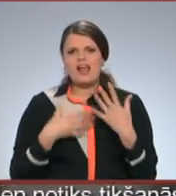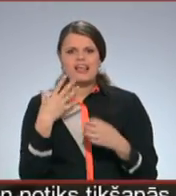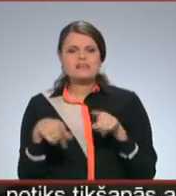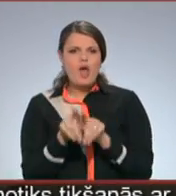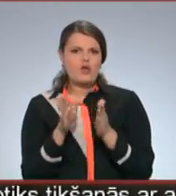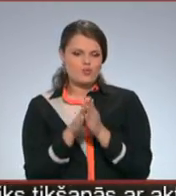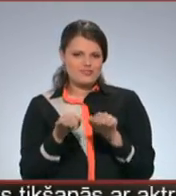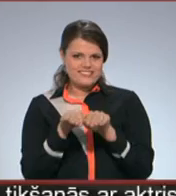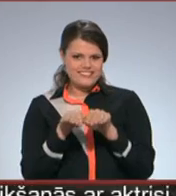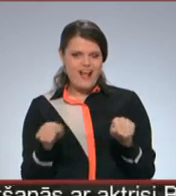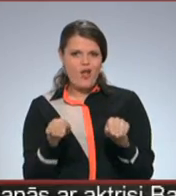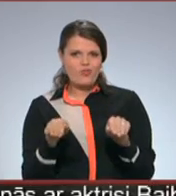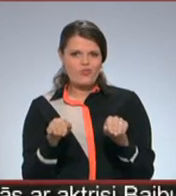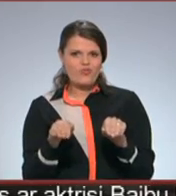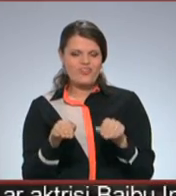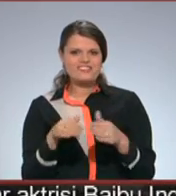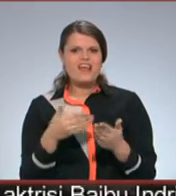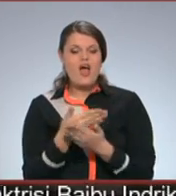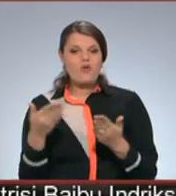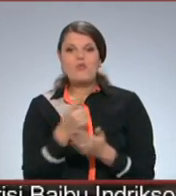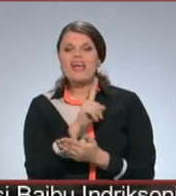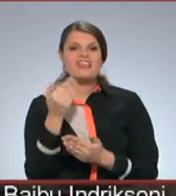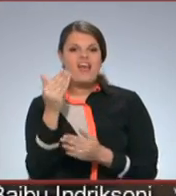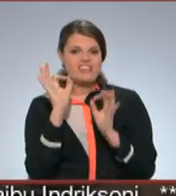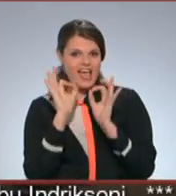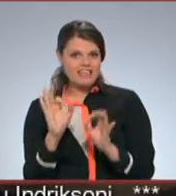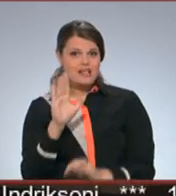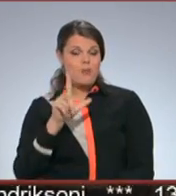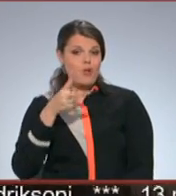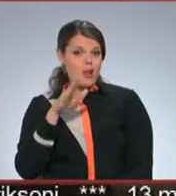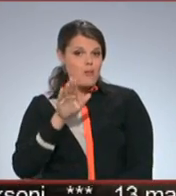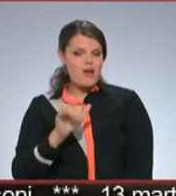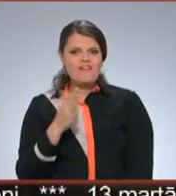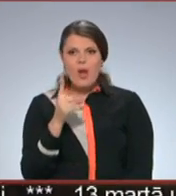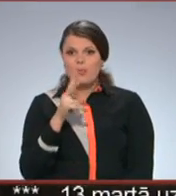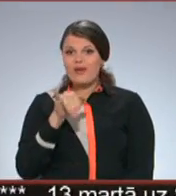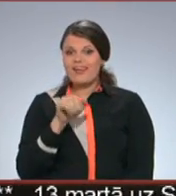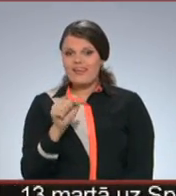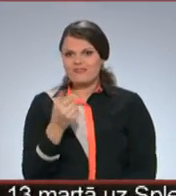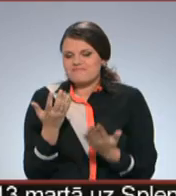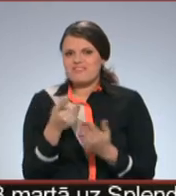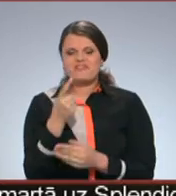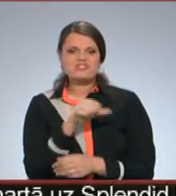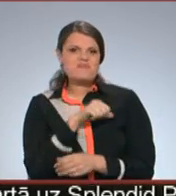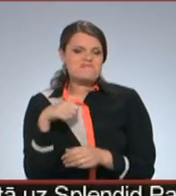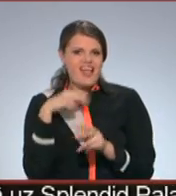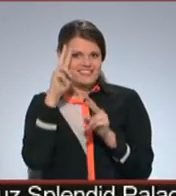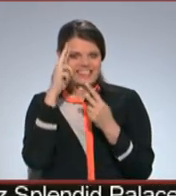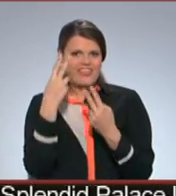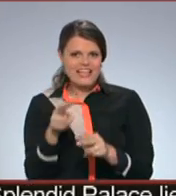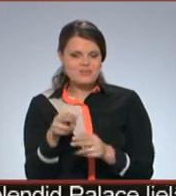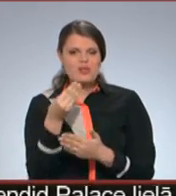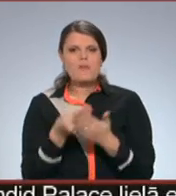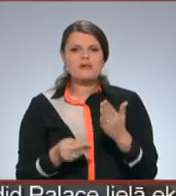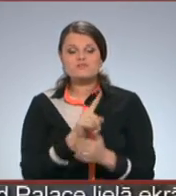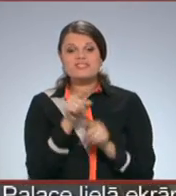skatuves. Kura zingaram ir īstā buļba vai pukija, viņš pats nesaprot. Pazemojums tas ir tas, ka pēkšņi